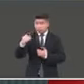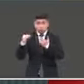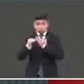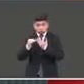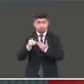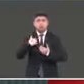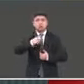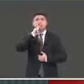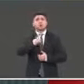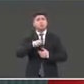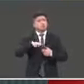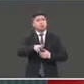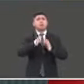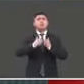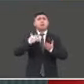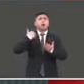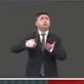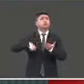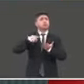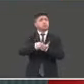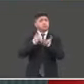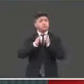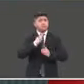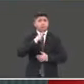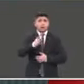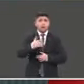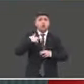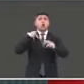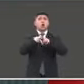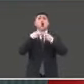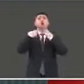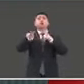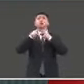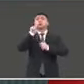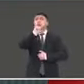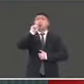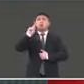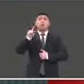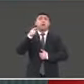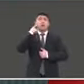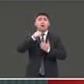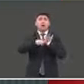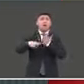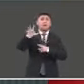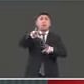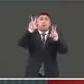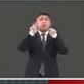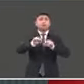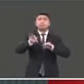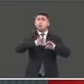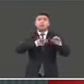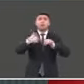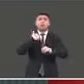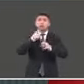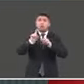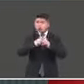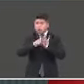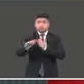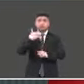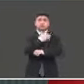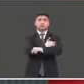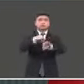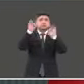kararlılıkla sürdürdük yaptığımız açılış larla tamamlanan projeleri hizmete sunduk